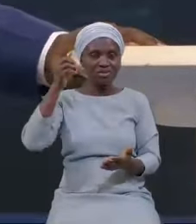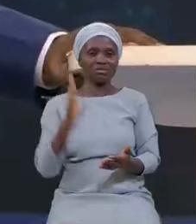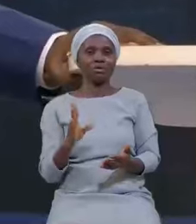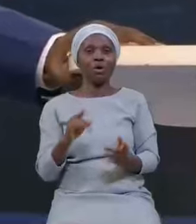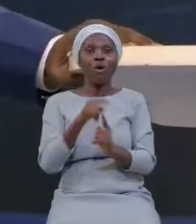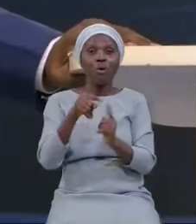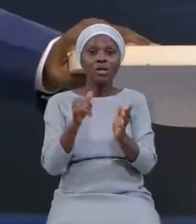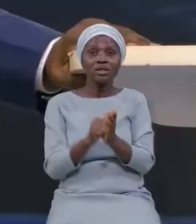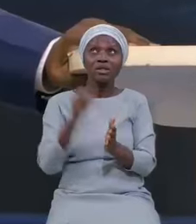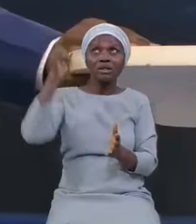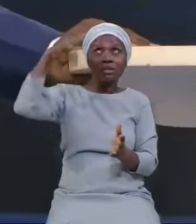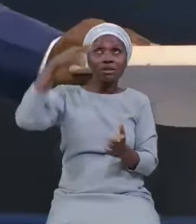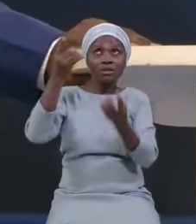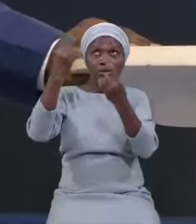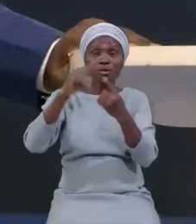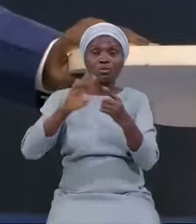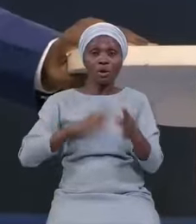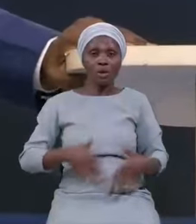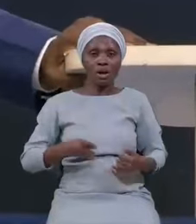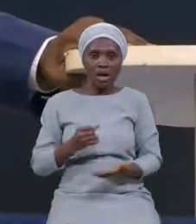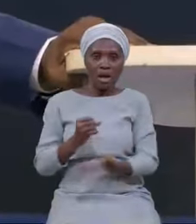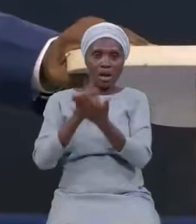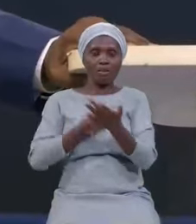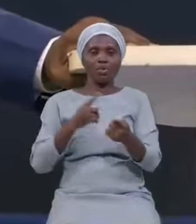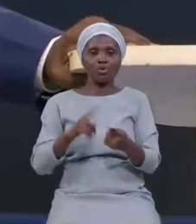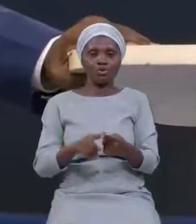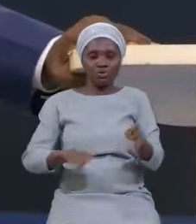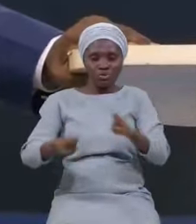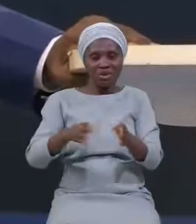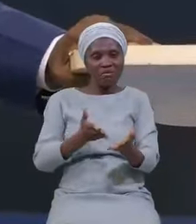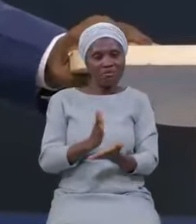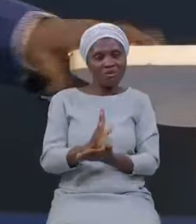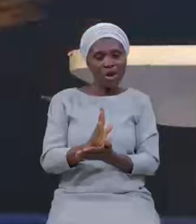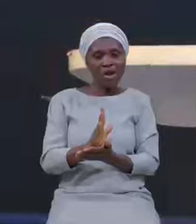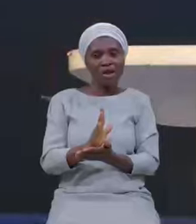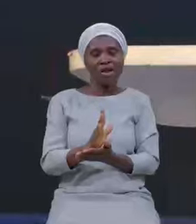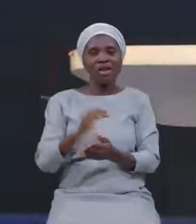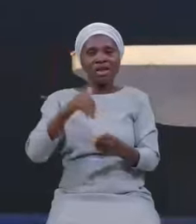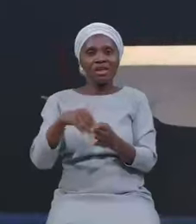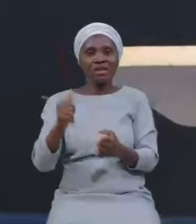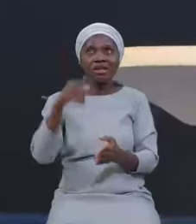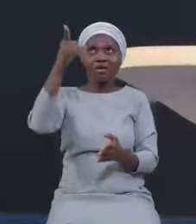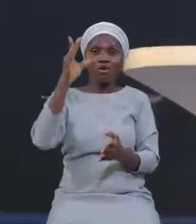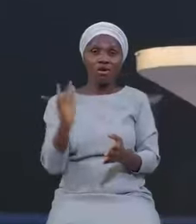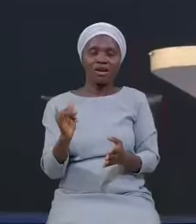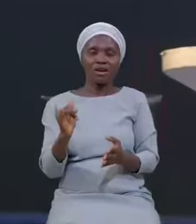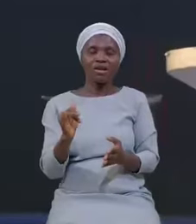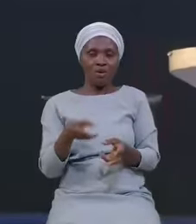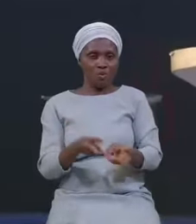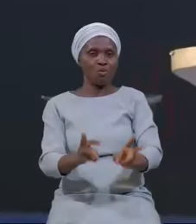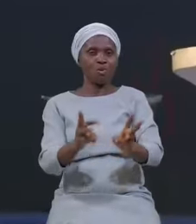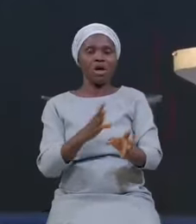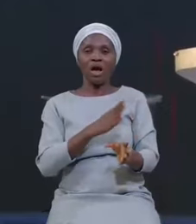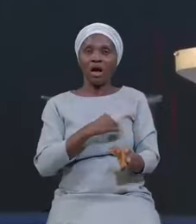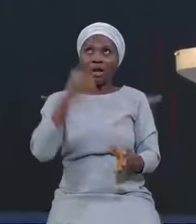l'intégrité, dans la justice, de façon pieuse. Et on dit, il ne refuse aucun bien